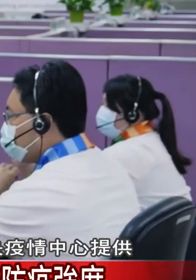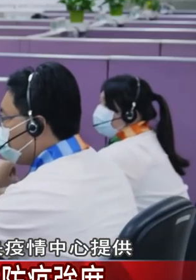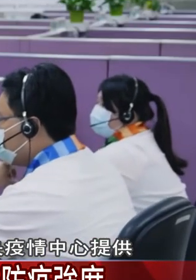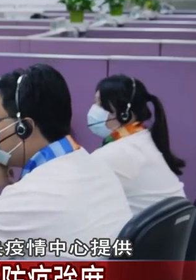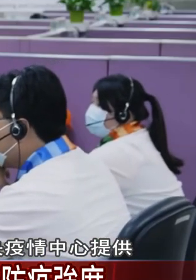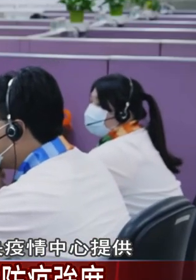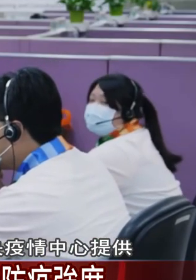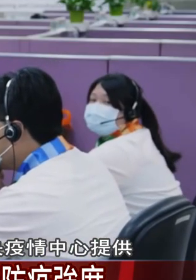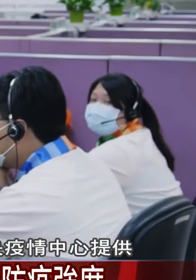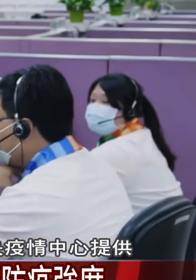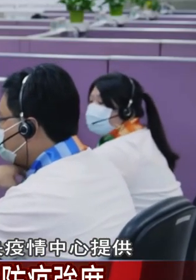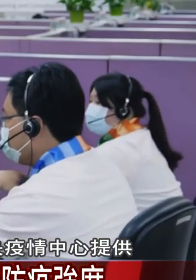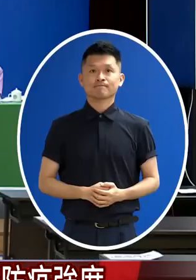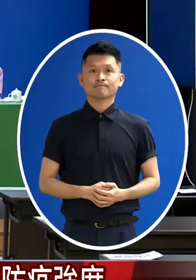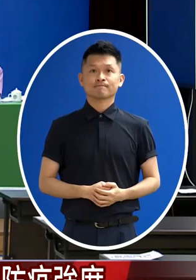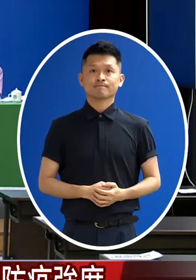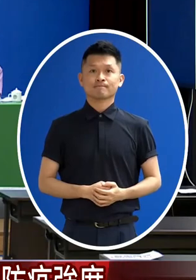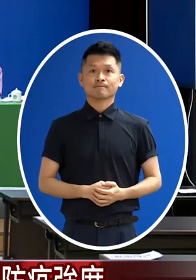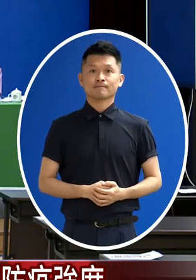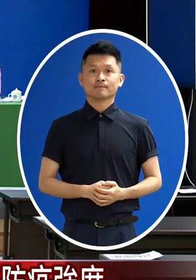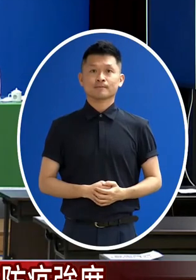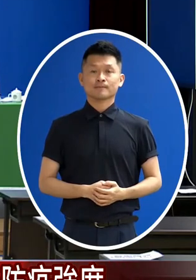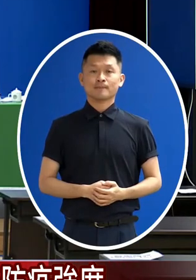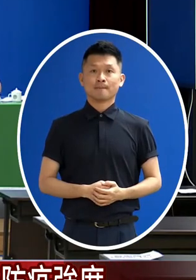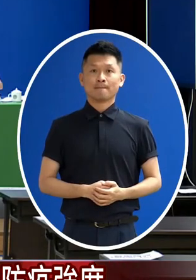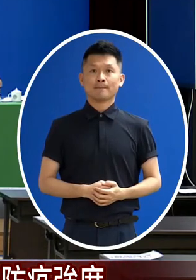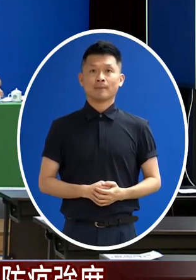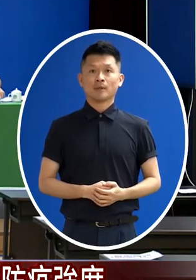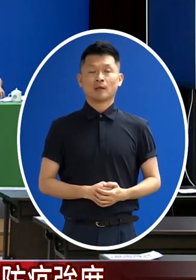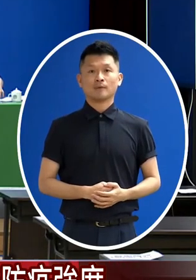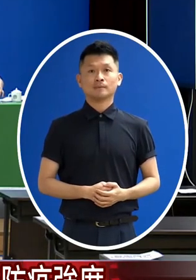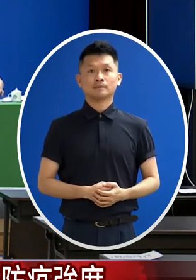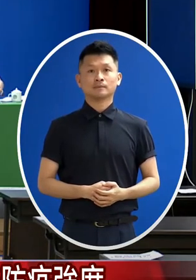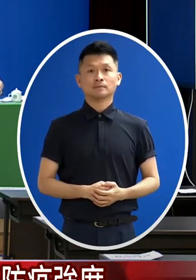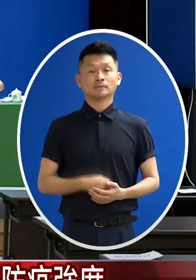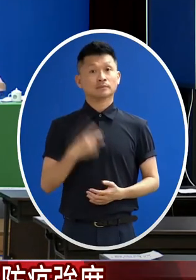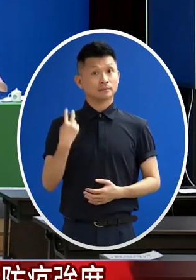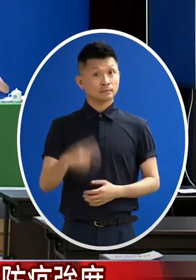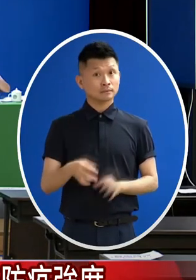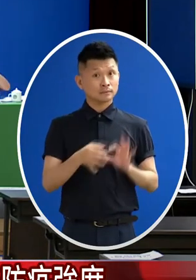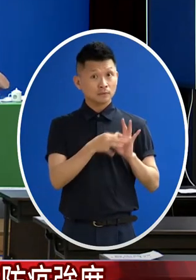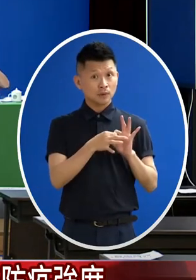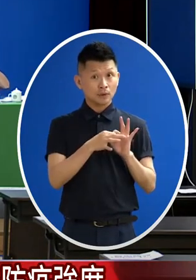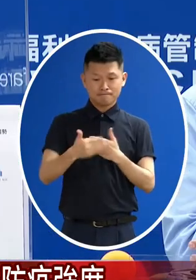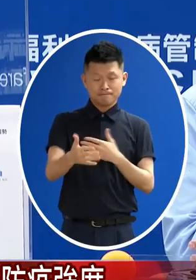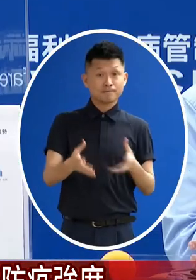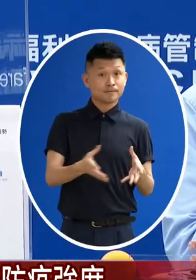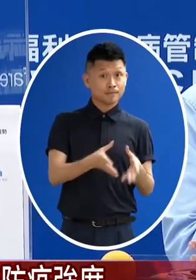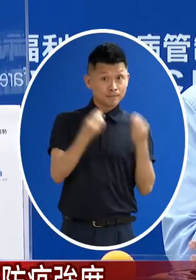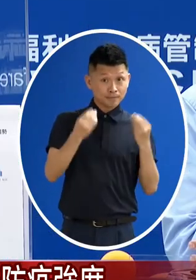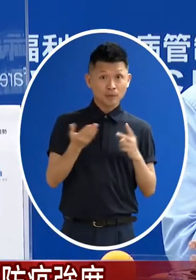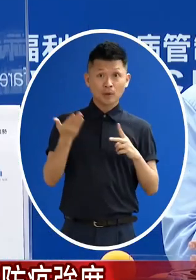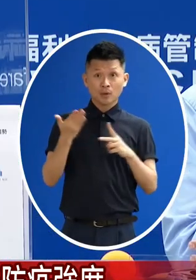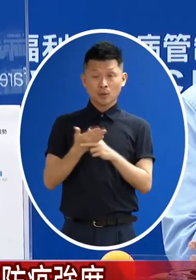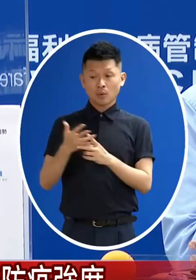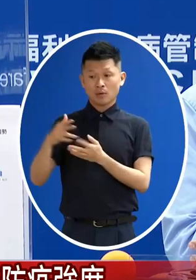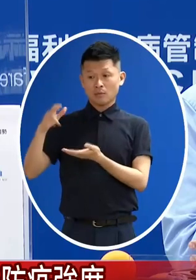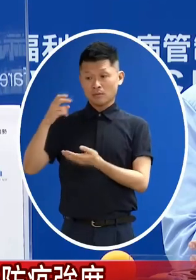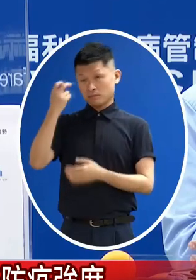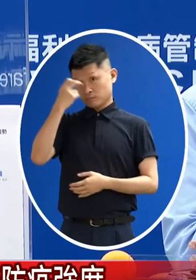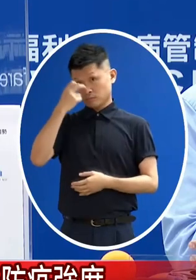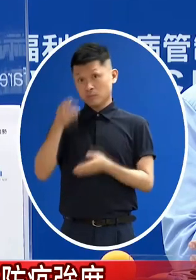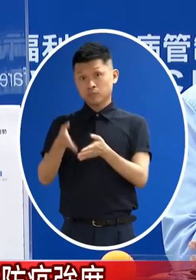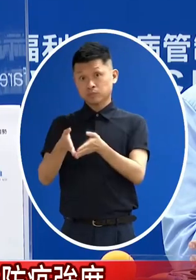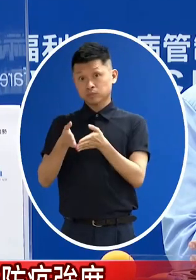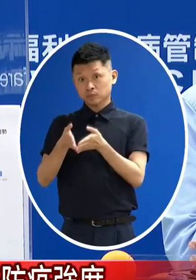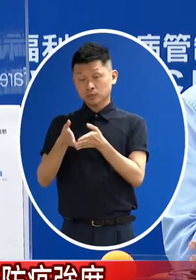时中也在记者会上表示，目前并没有要往下降。 解隔离或者解检疫的时候做筛检，